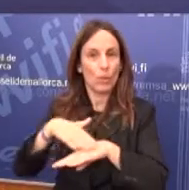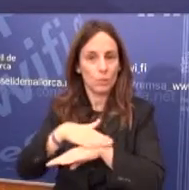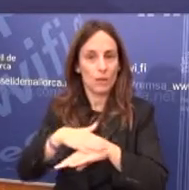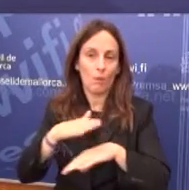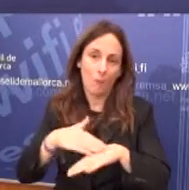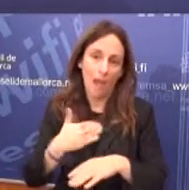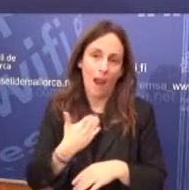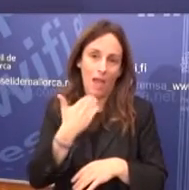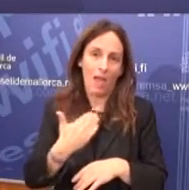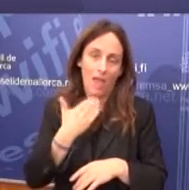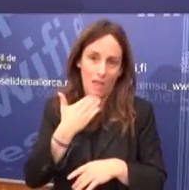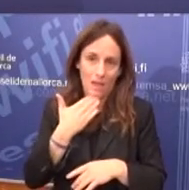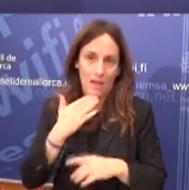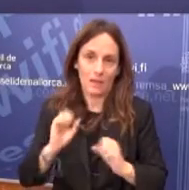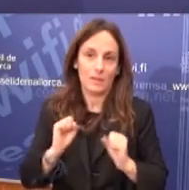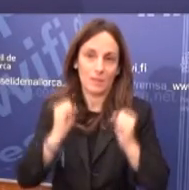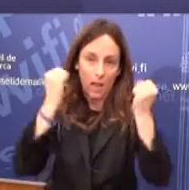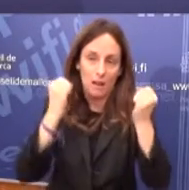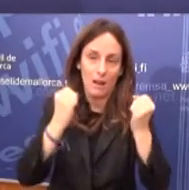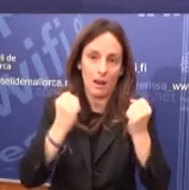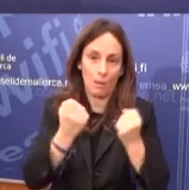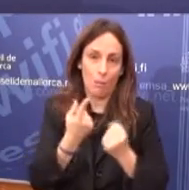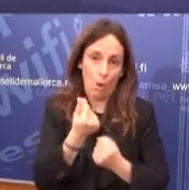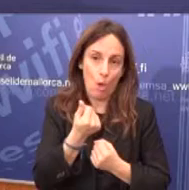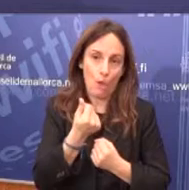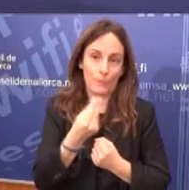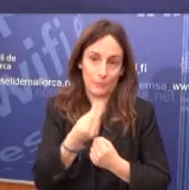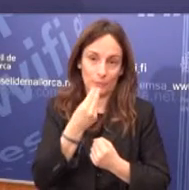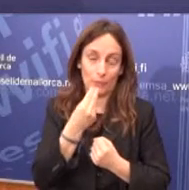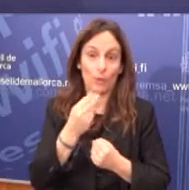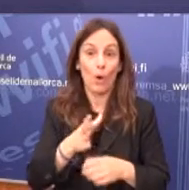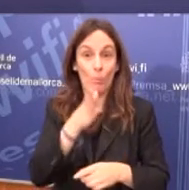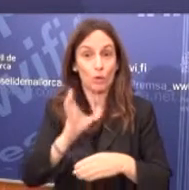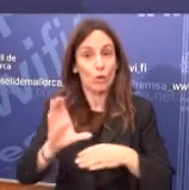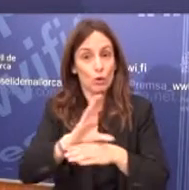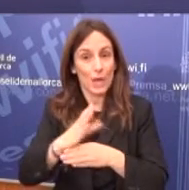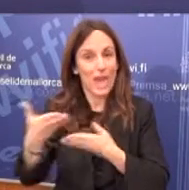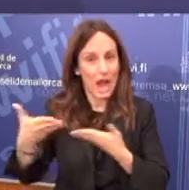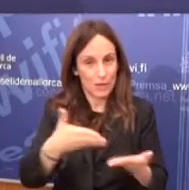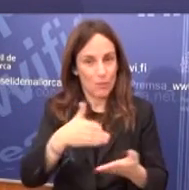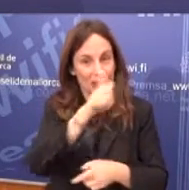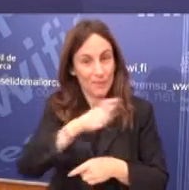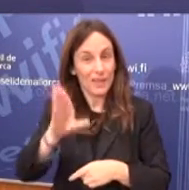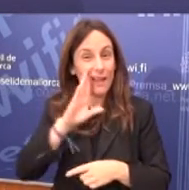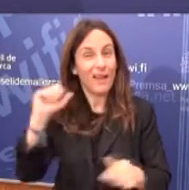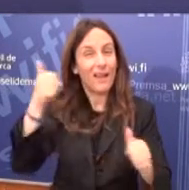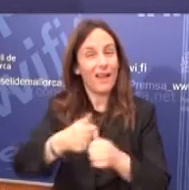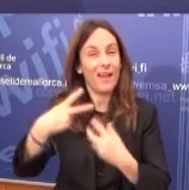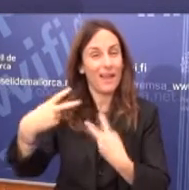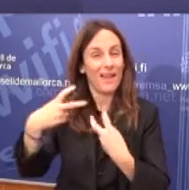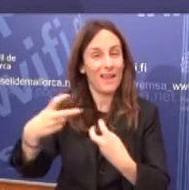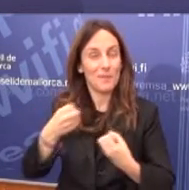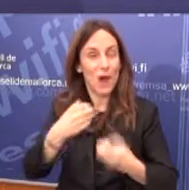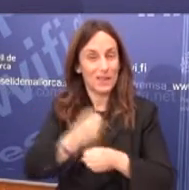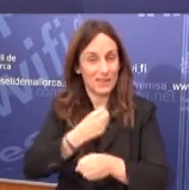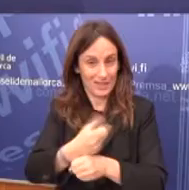per intentar reduir les seves dificultats econòmiques. I crec que aquí el Consell ha estat de vora aquestes persones. En aquest